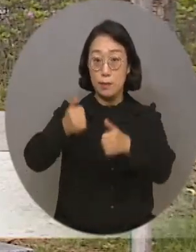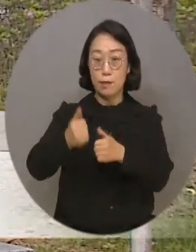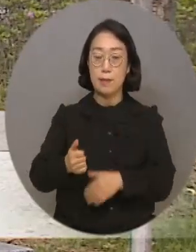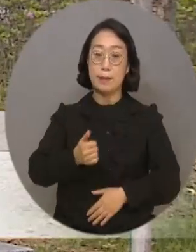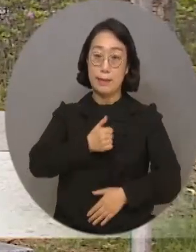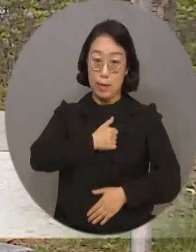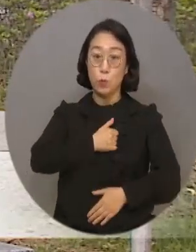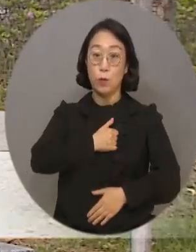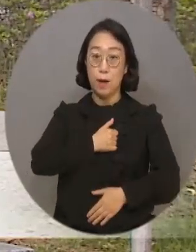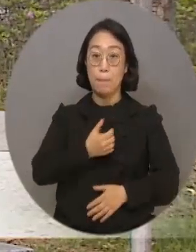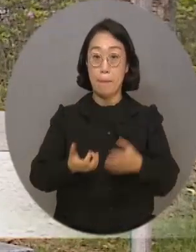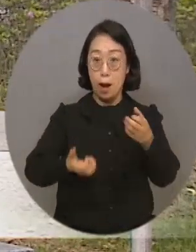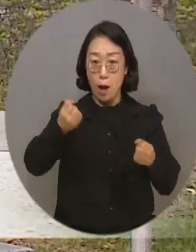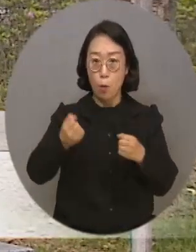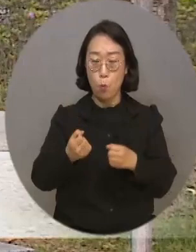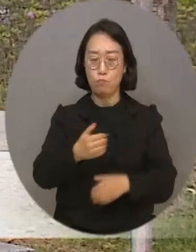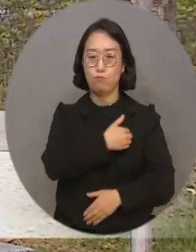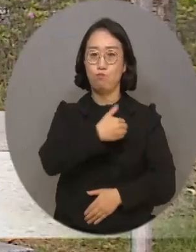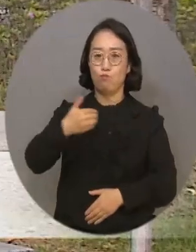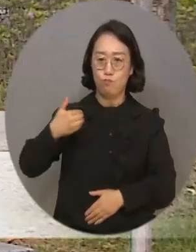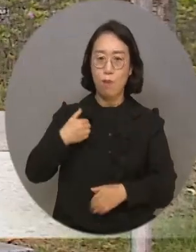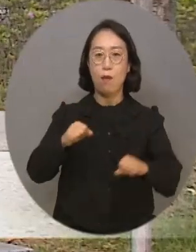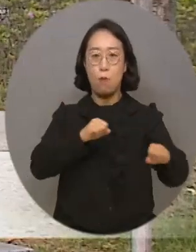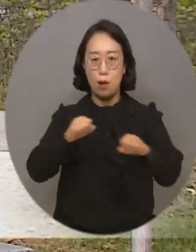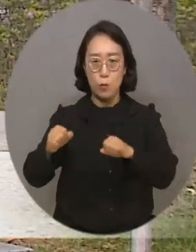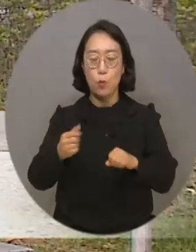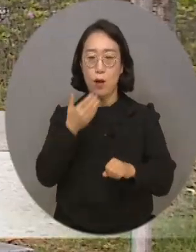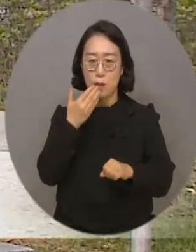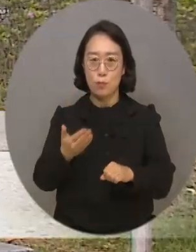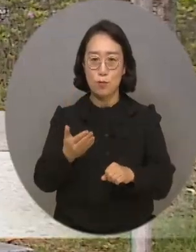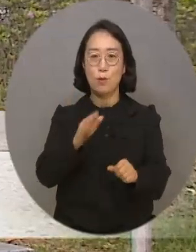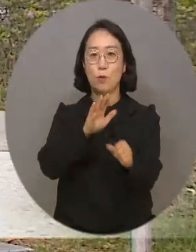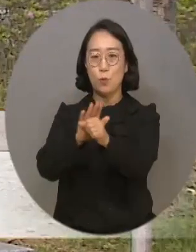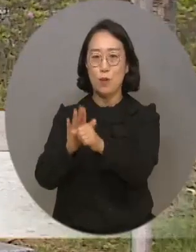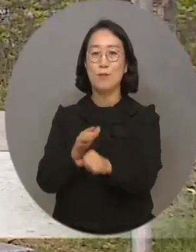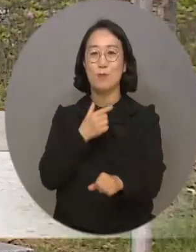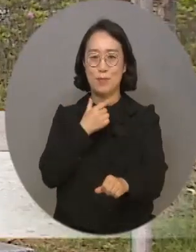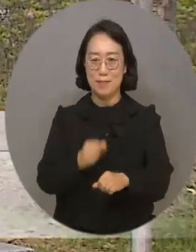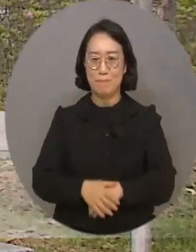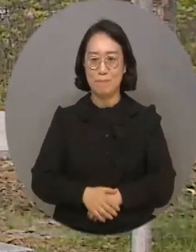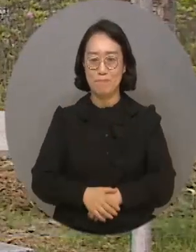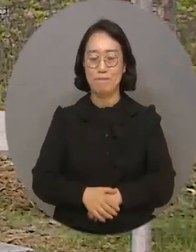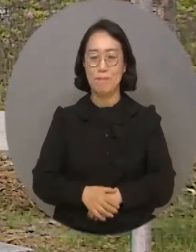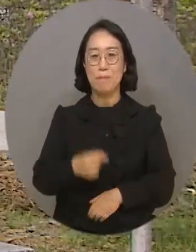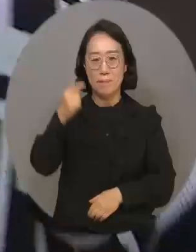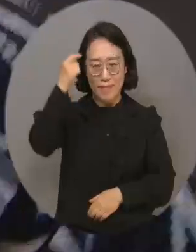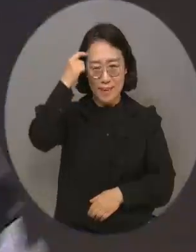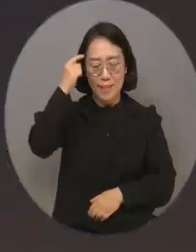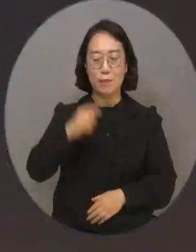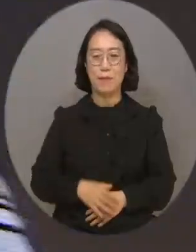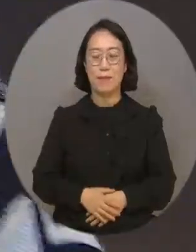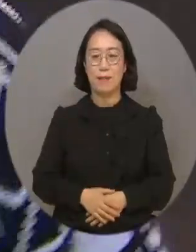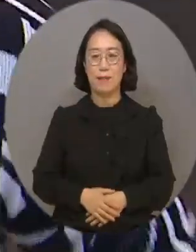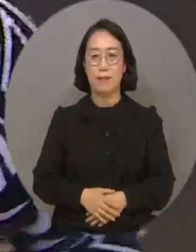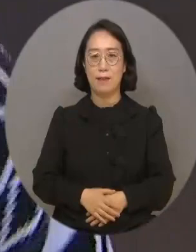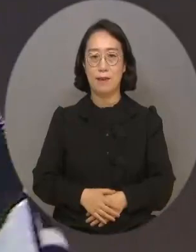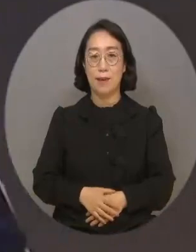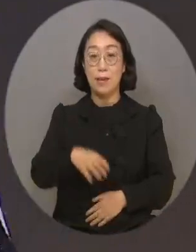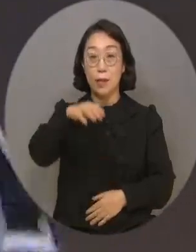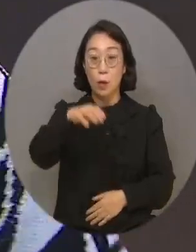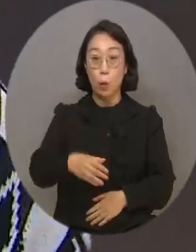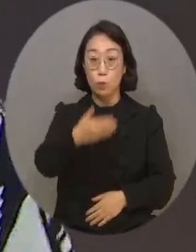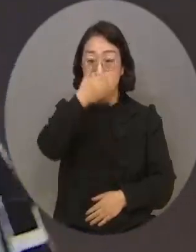자존감을 회복하고 당당하게 앞장설 수 있는 것들을 심어주고 싶었던 게 계기가 된 것 같습니다. 하남시